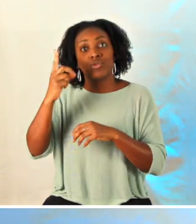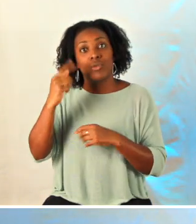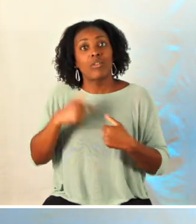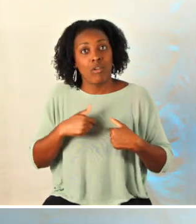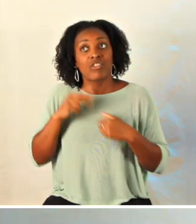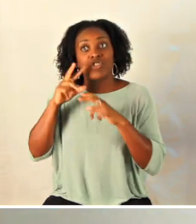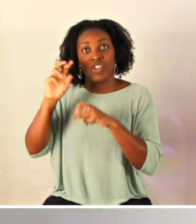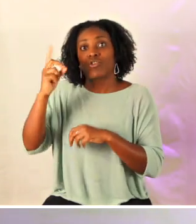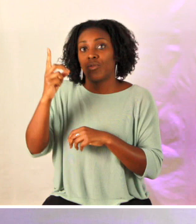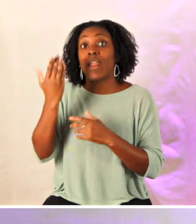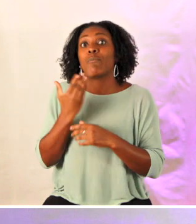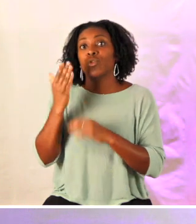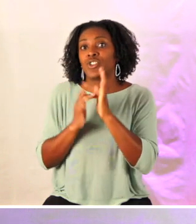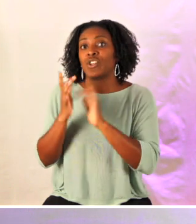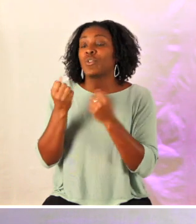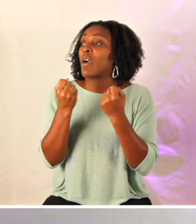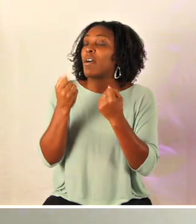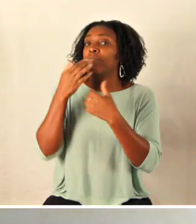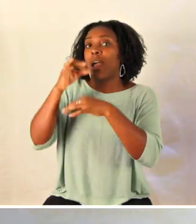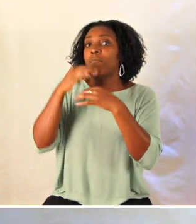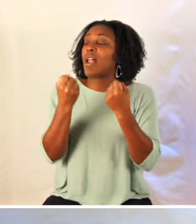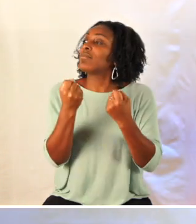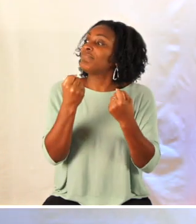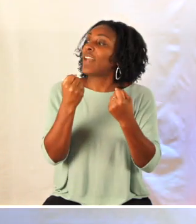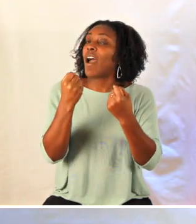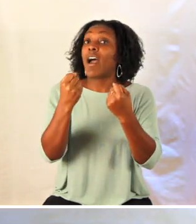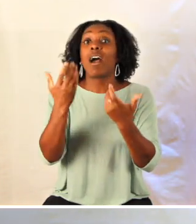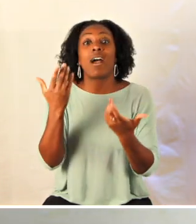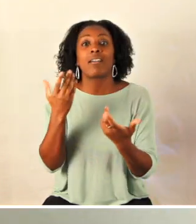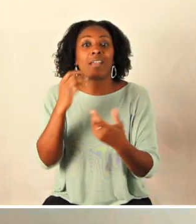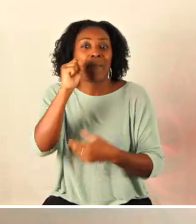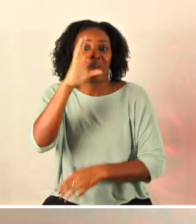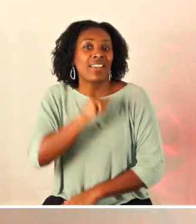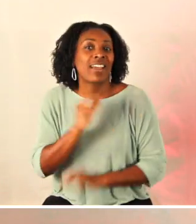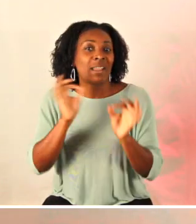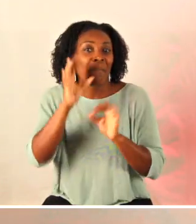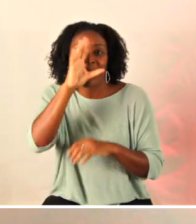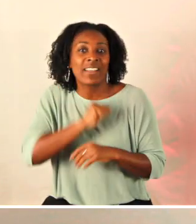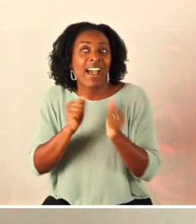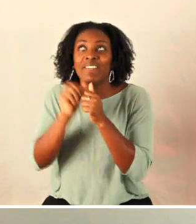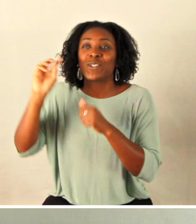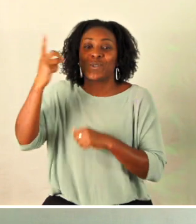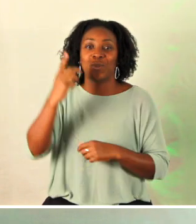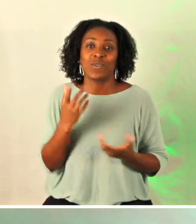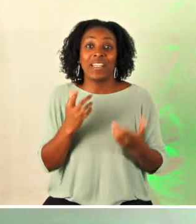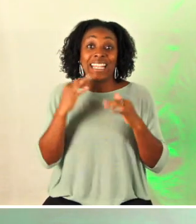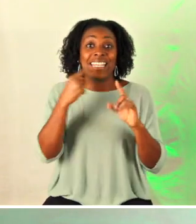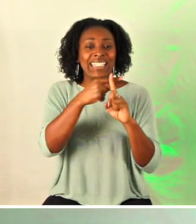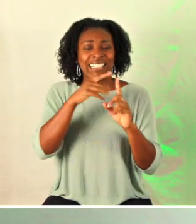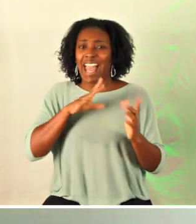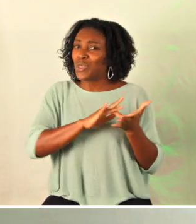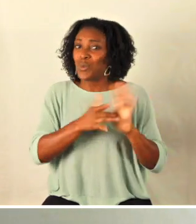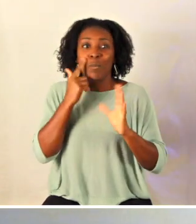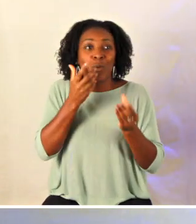voiture. Il n'y a jamais de hasard avec Dieu. On a ce qu'il faut. Nous avons tout reçu en Jésus-Christ. Le